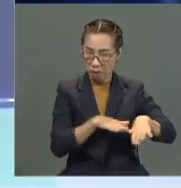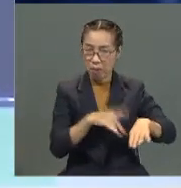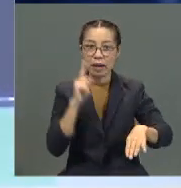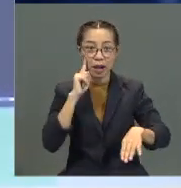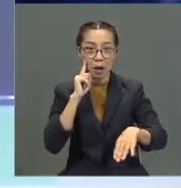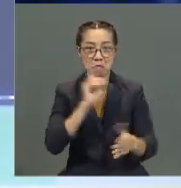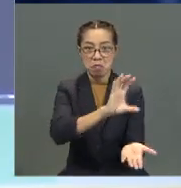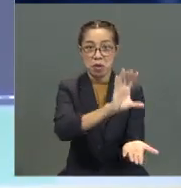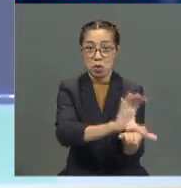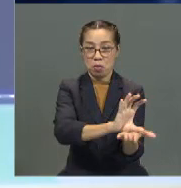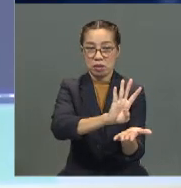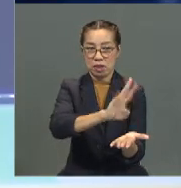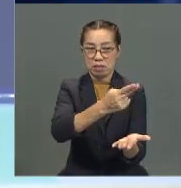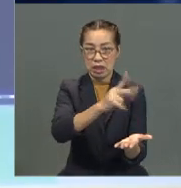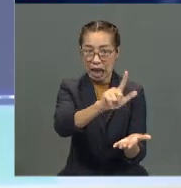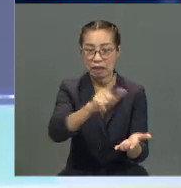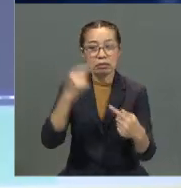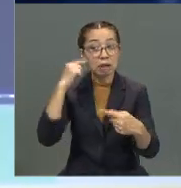หน้าหมองหมอคลังในการรับเรื่องร้องทุกข์ของประชาชนไม่ว่าจะเป็นด้านการเงินด้านอาชีพปัญหาหนี้นอกระบบประชาชนสามารถไปยื่นเรื่องร้องทุกข์เพื่อรับคำปรึกษาและขอคำแนะนำได้ที่ธนาคารเฉพาะกิจของรัฐทุกสาขาทั่วประเทศเพราะมอบหมายให้ธนาคารเฉพาะกิจของรัฐออกผลิตภัณฑ์สินเชื่อต่างๆเพื่อดูแลลูกค้าอย่างต่อเนื่องและให้ครอบคลุมทุกกลุ่มนายชาติชายพยุหนาวีชัยผู้อำนวยการธนาคารออมสินบอกว่าธนาคารก็ได้เตรียมสินเชื่อดอกเบี้ยต่ำวงเงิน4